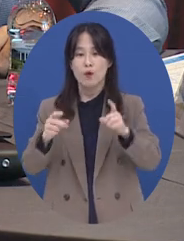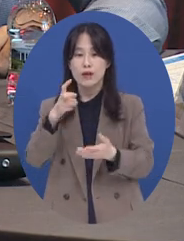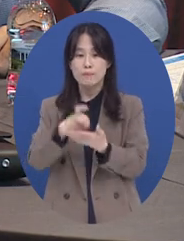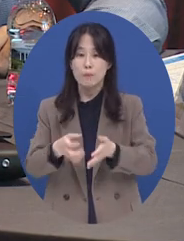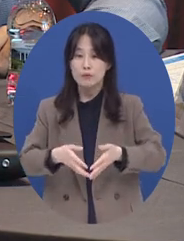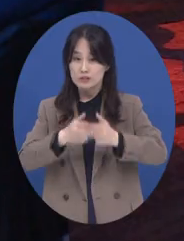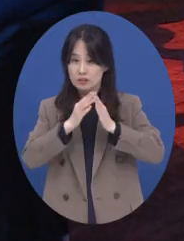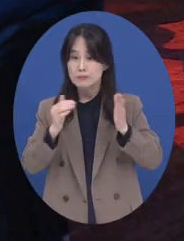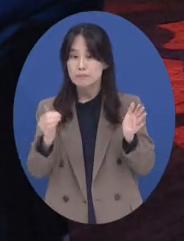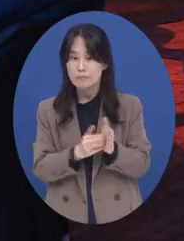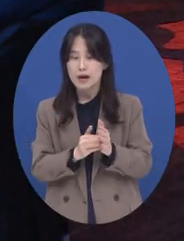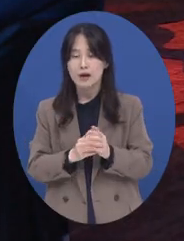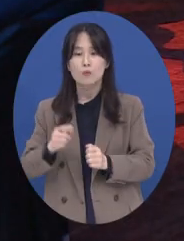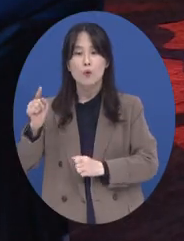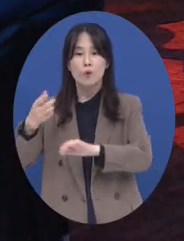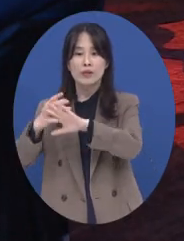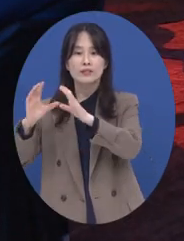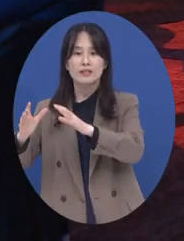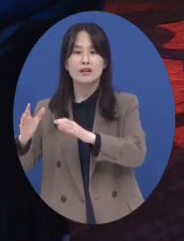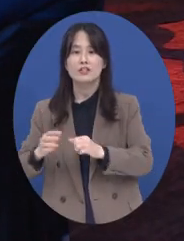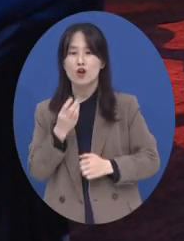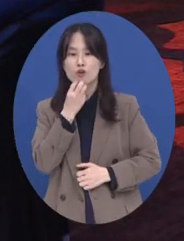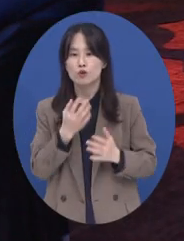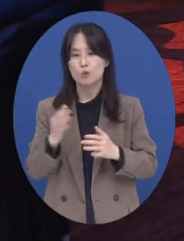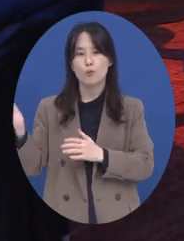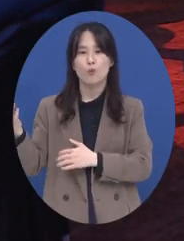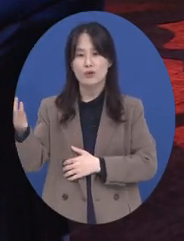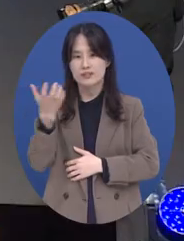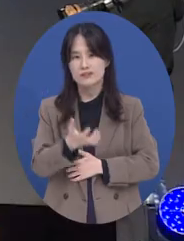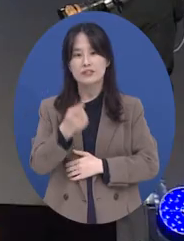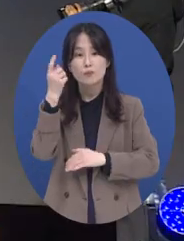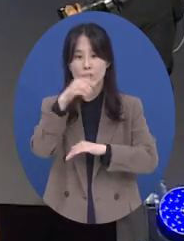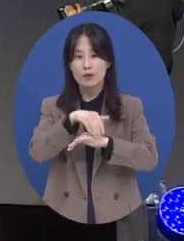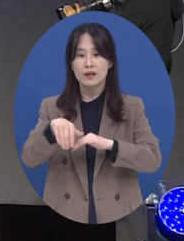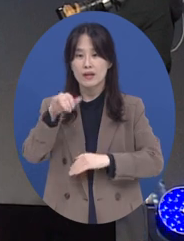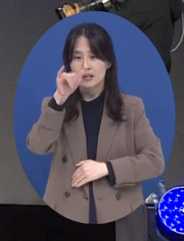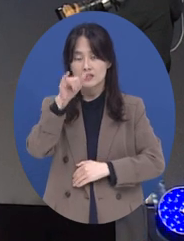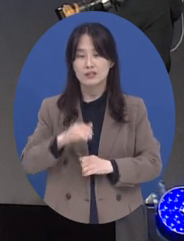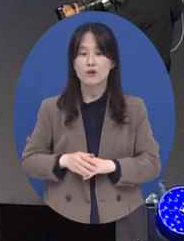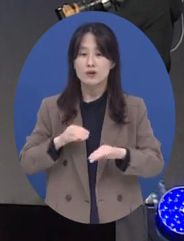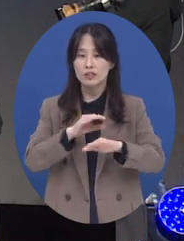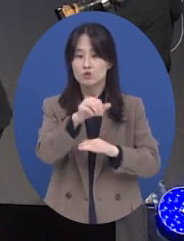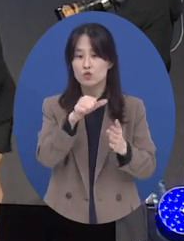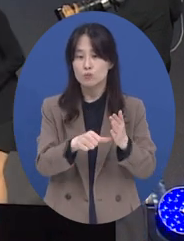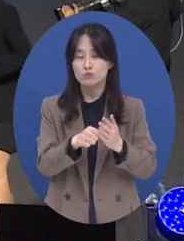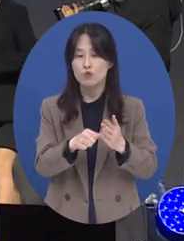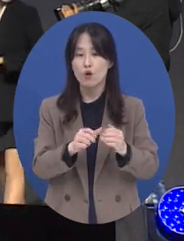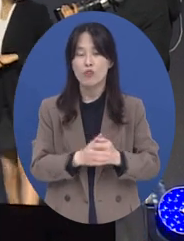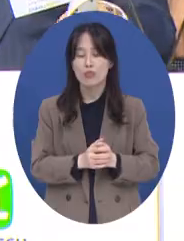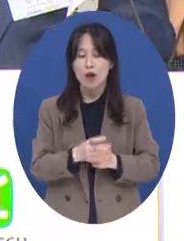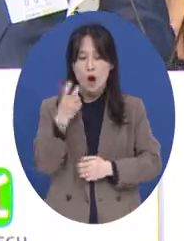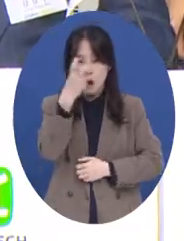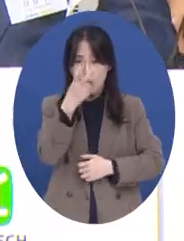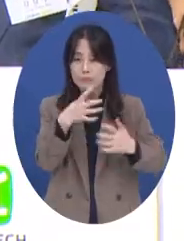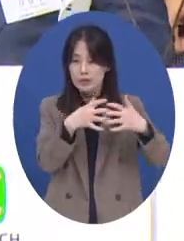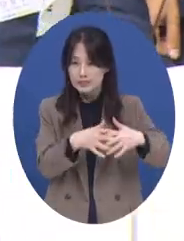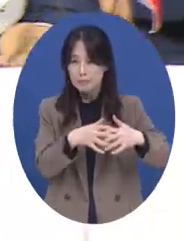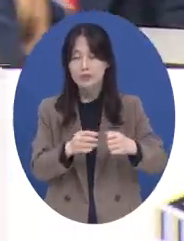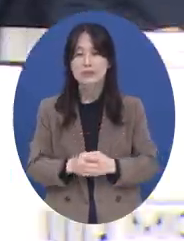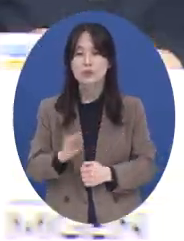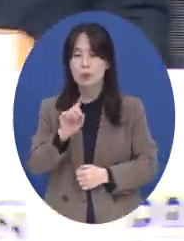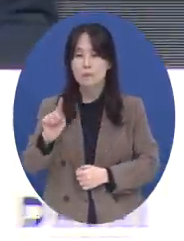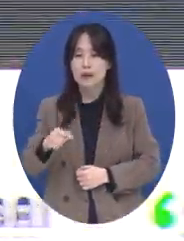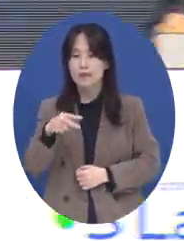설립하고 룩셈부르크에서 경기도로 이전할 계획입니다. 자동차 부품 3차원 검사 장비와